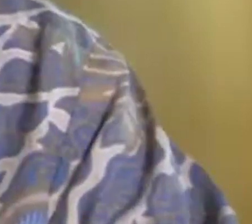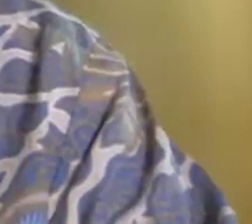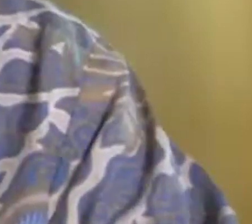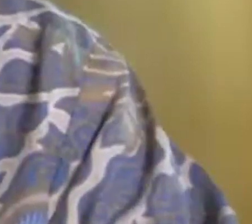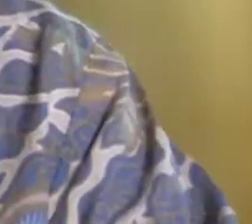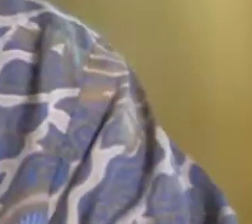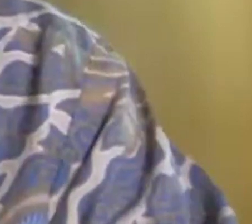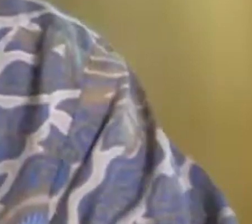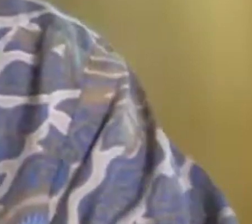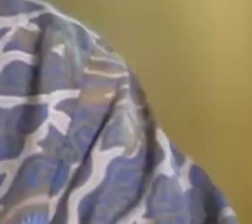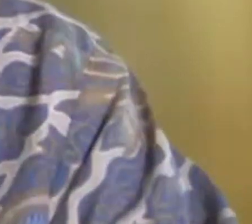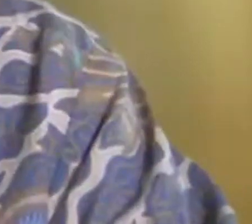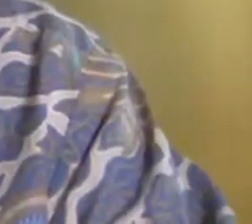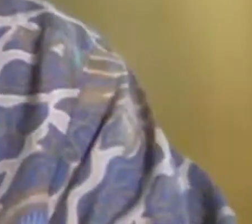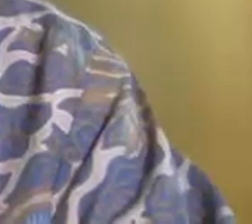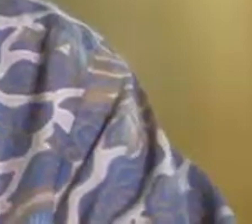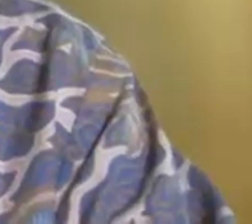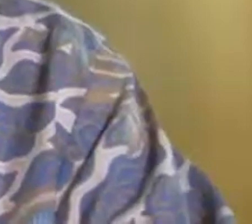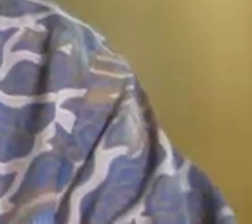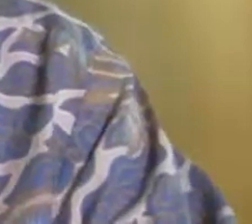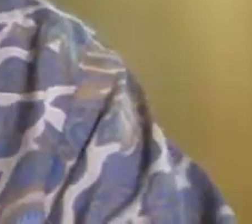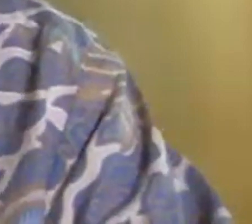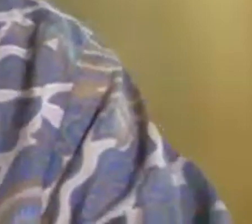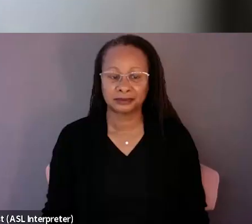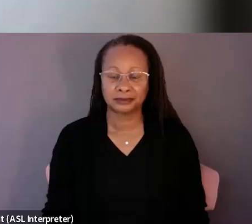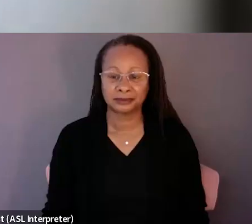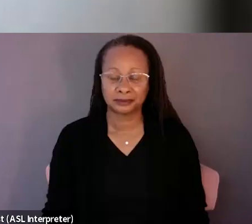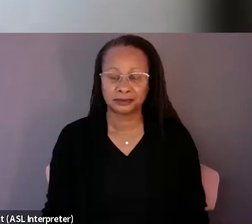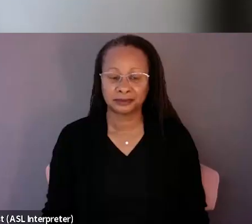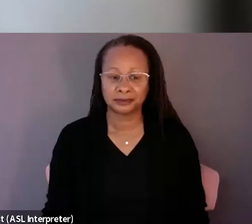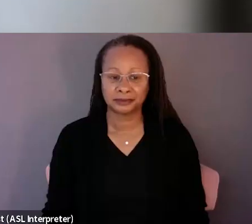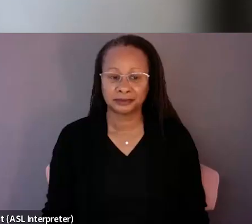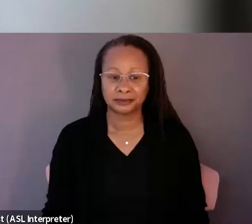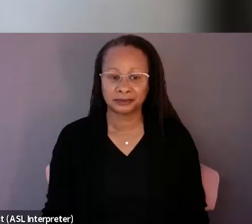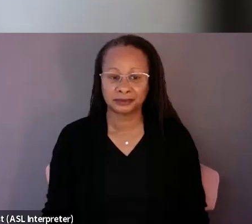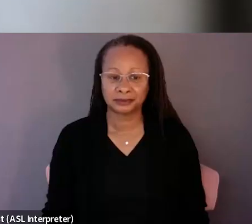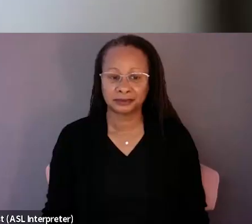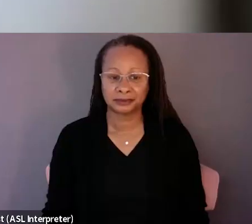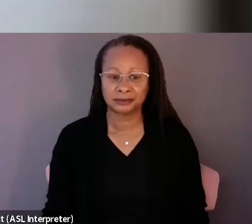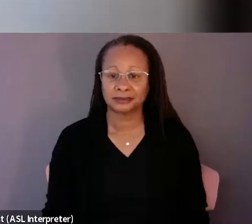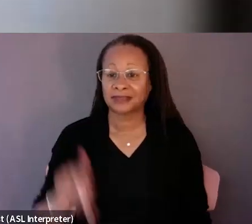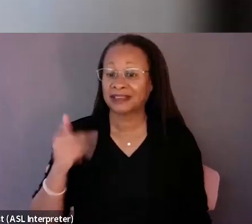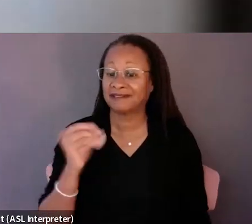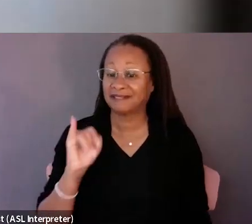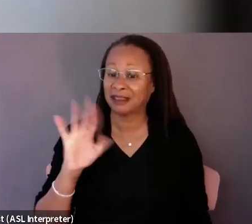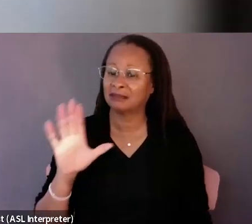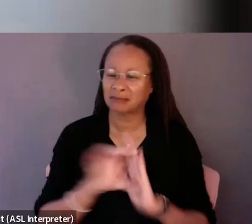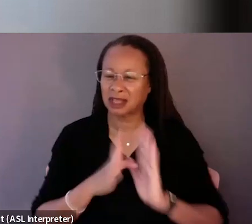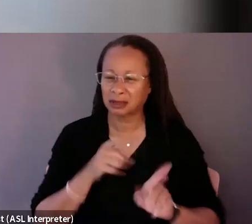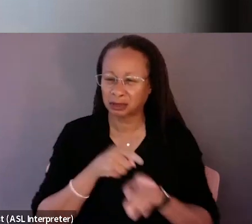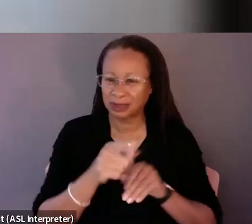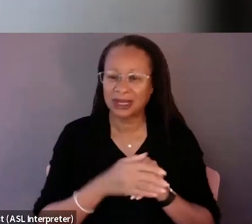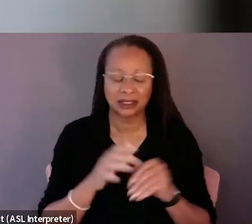就决定说一定要把它放在这个片子里面，这样。 Phi's poem is the essential part